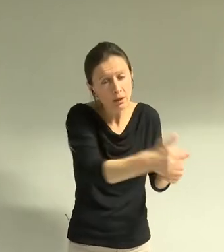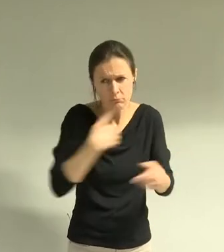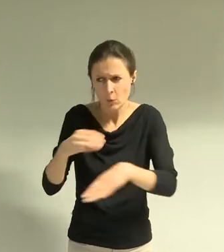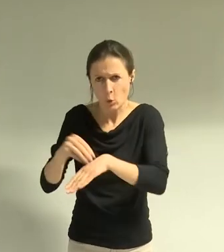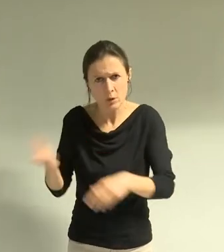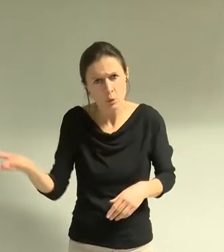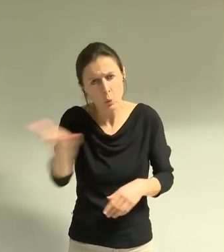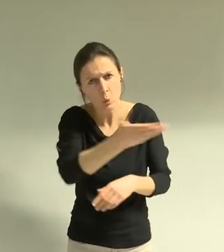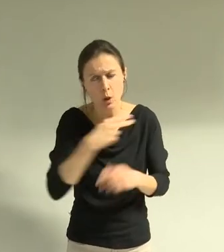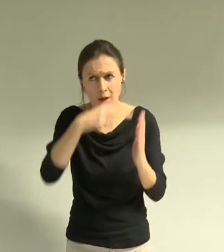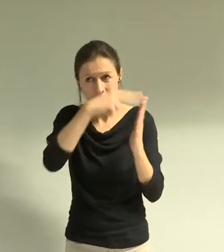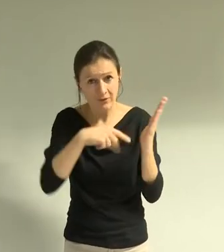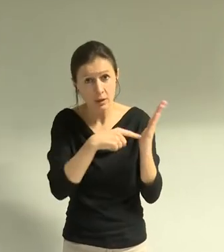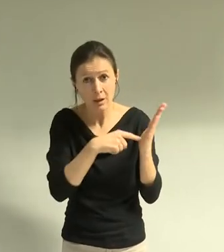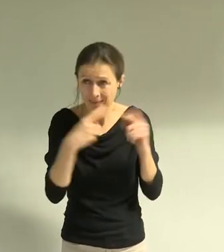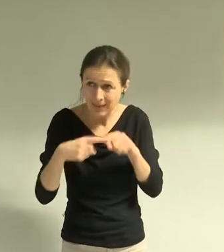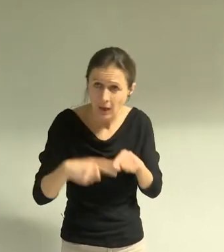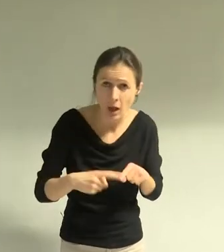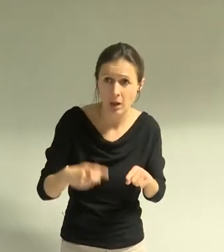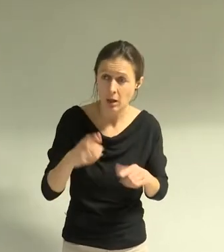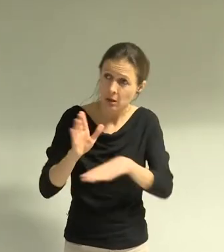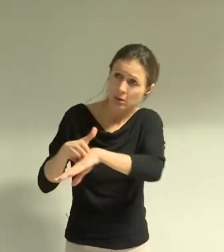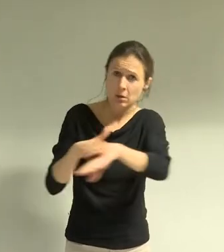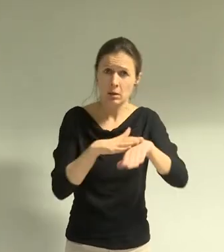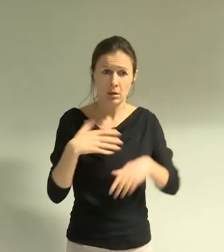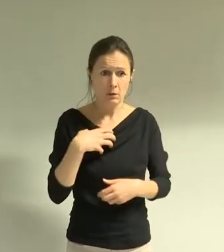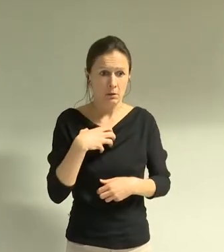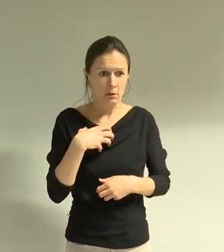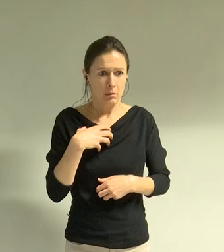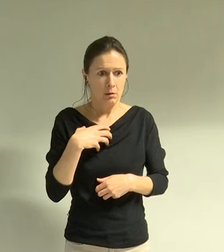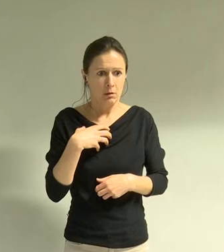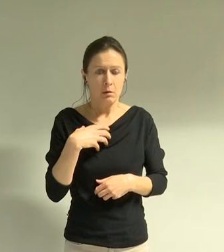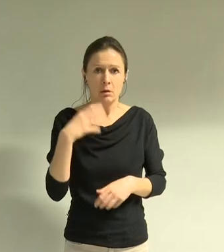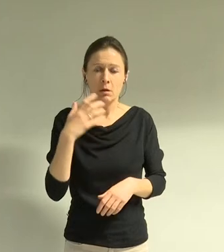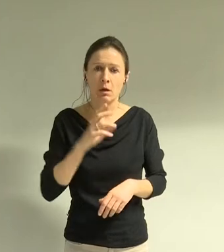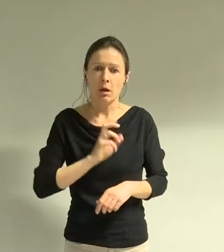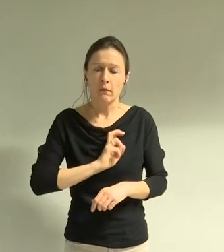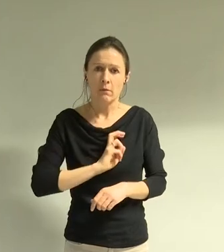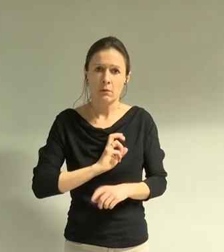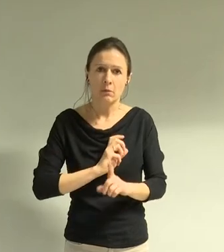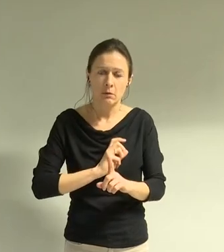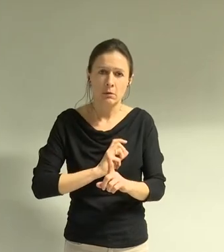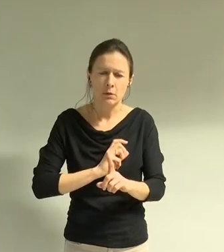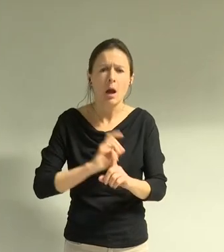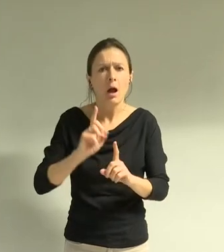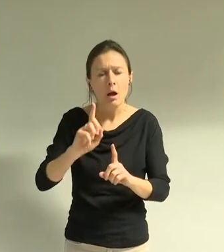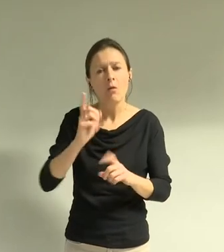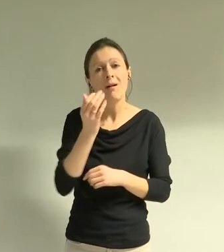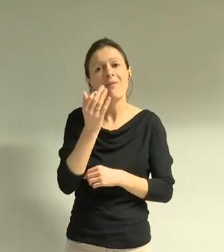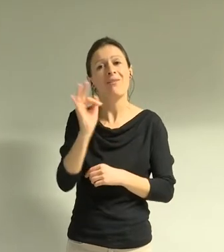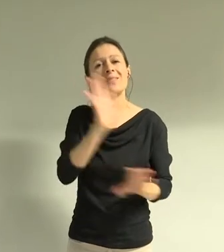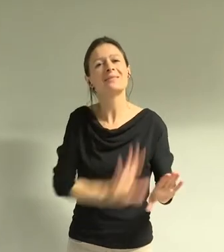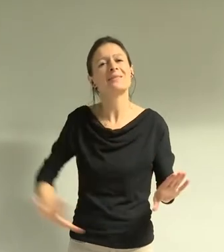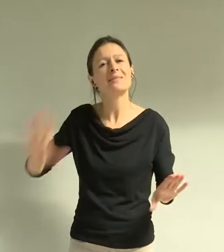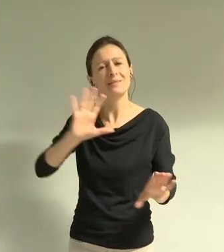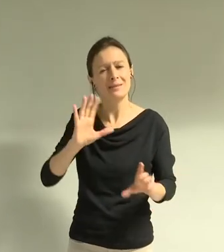ses glaces ans et ça fait peur alors ces derniers temps les français ont découvert avec effroi